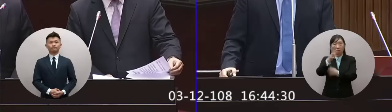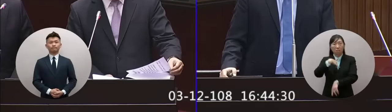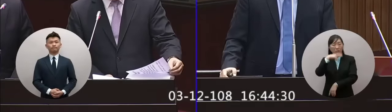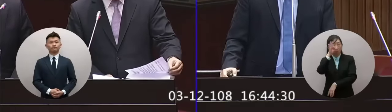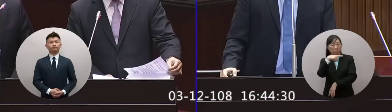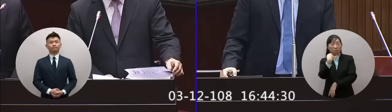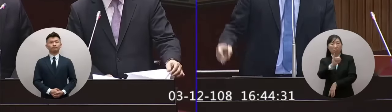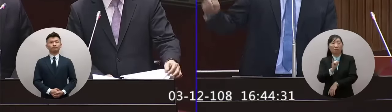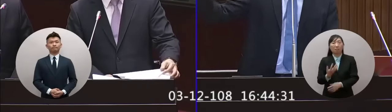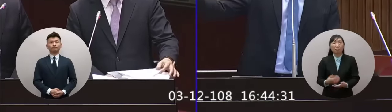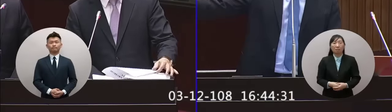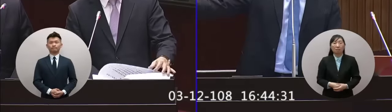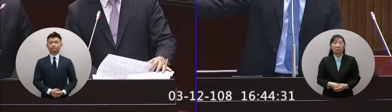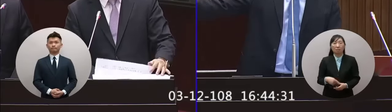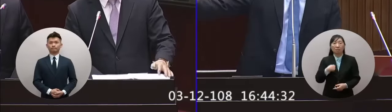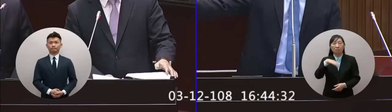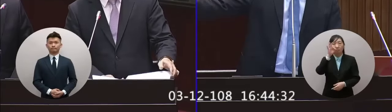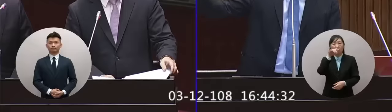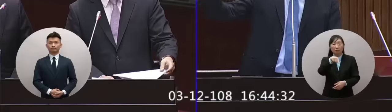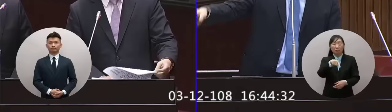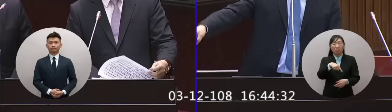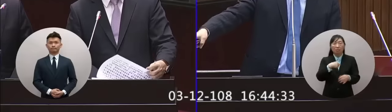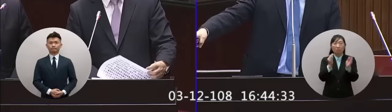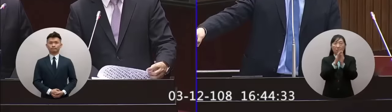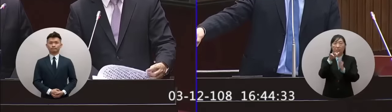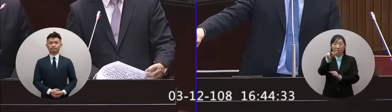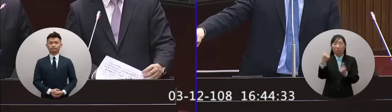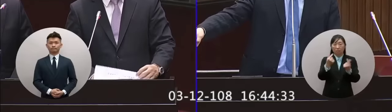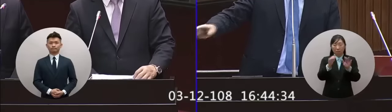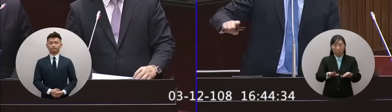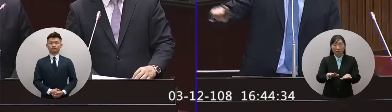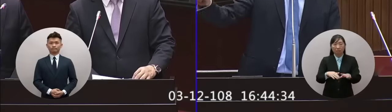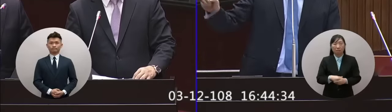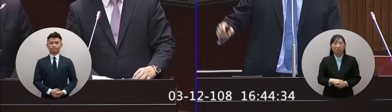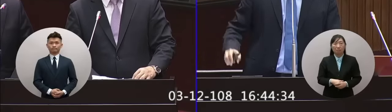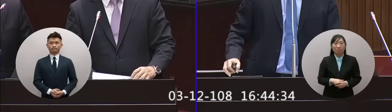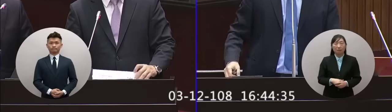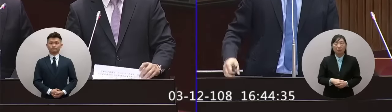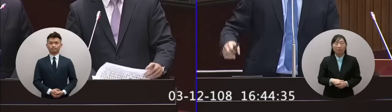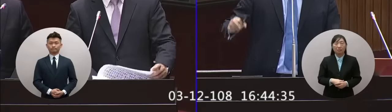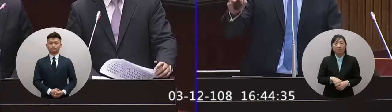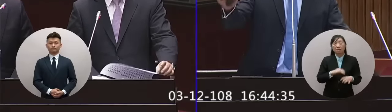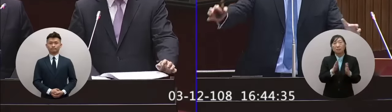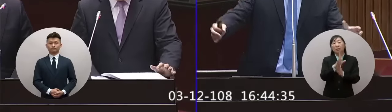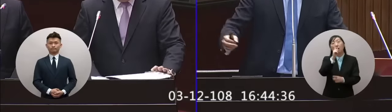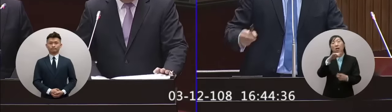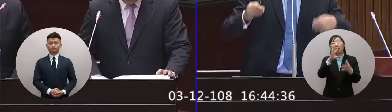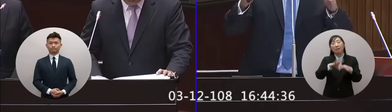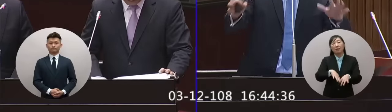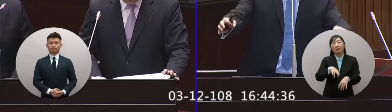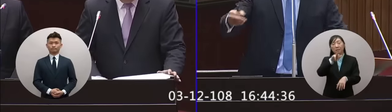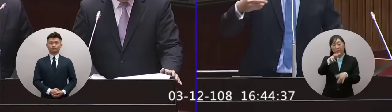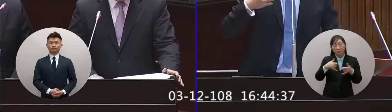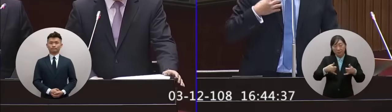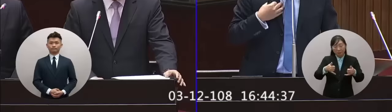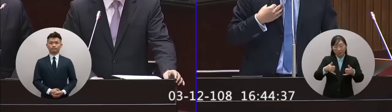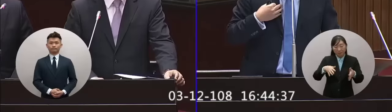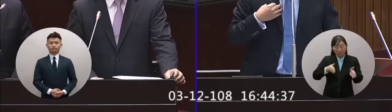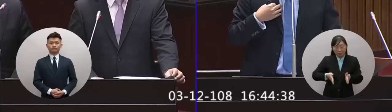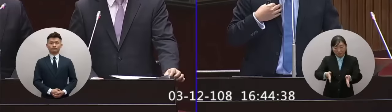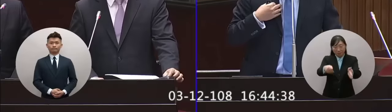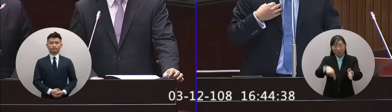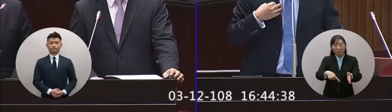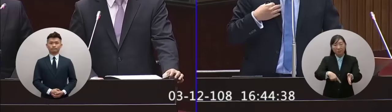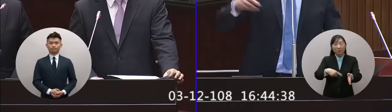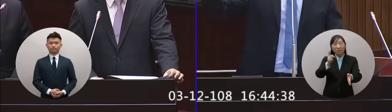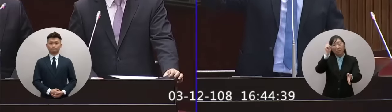子。我看到桃机啊，包括今天出来的都是说啊，因为跑道很旧了，很老了，这个我了